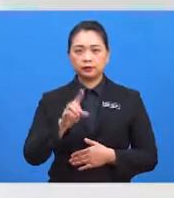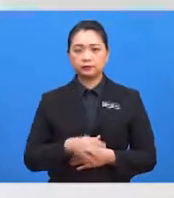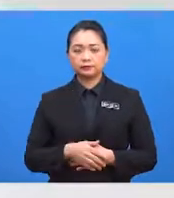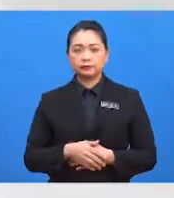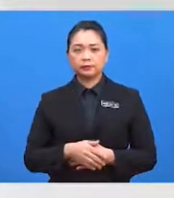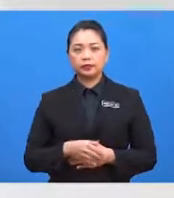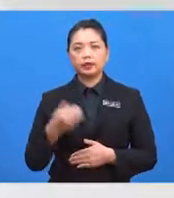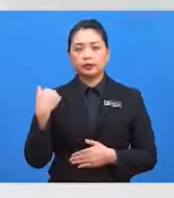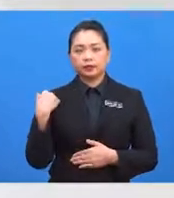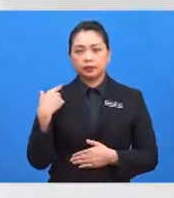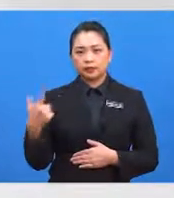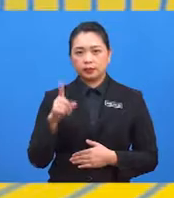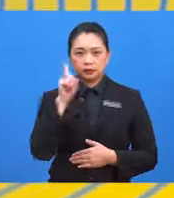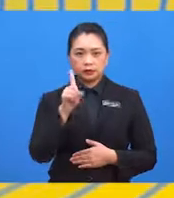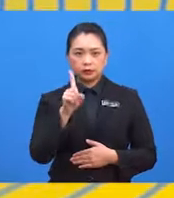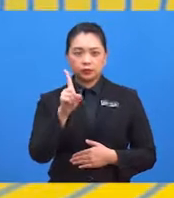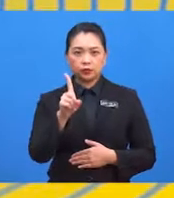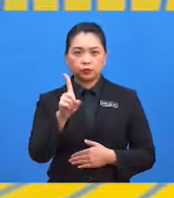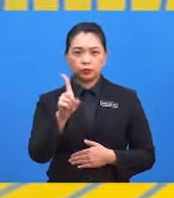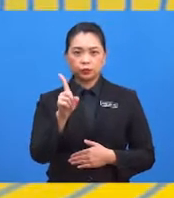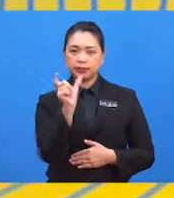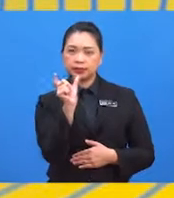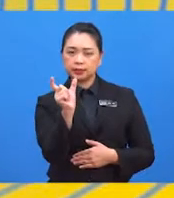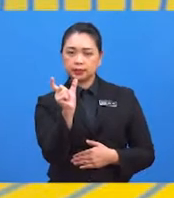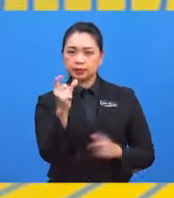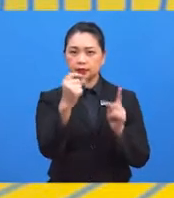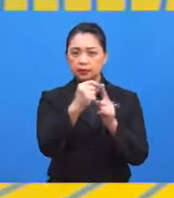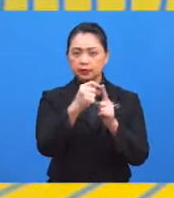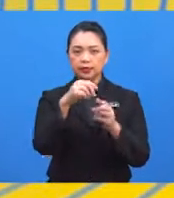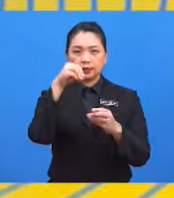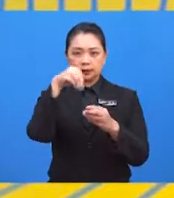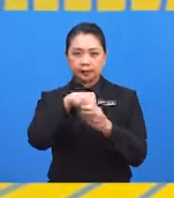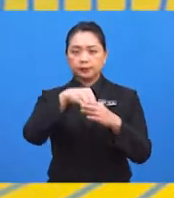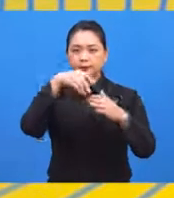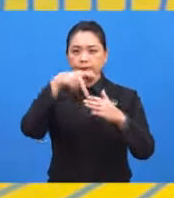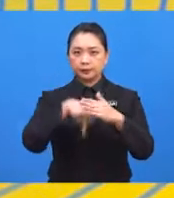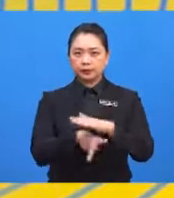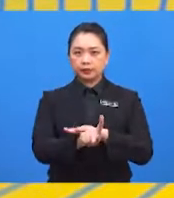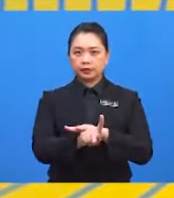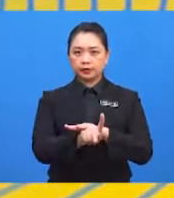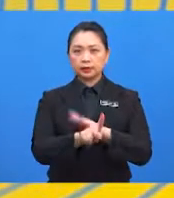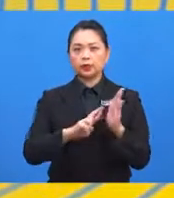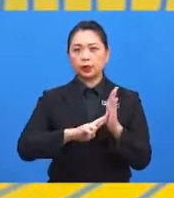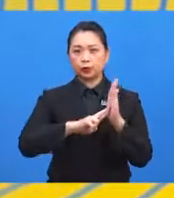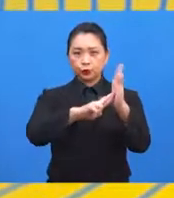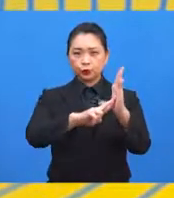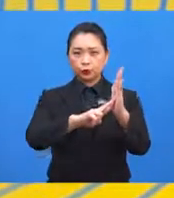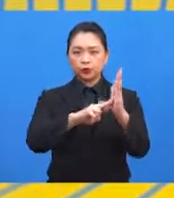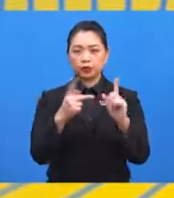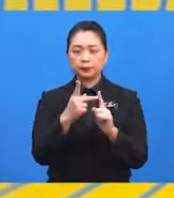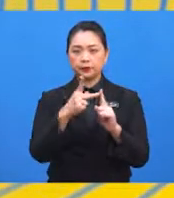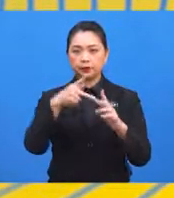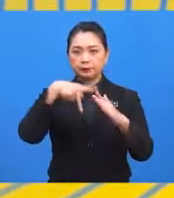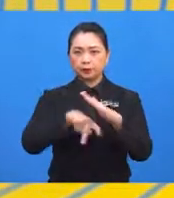Bleak merupakan salah satu istilah dalam percetakan yang merujuk kepada cetakan di